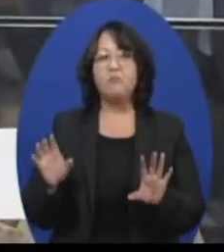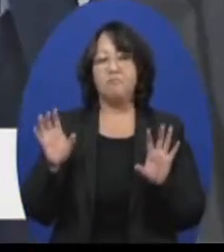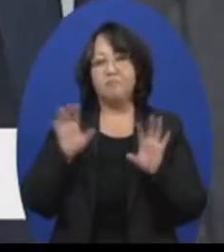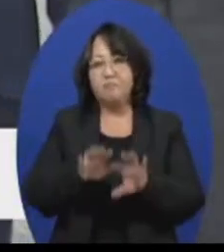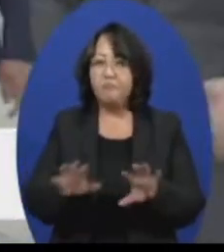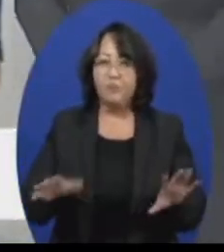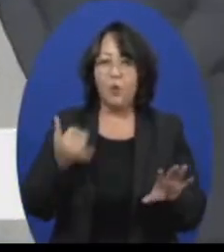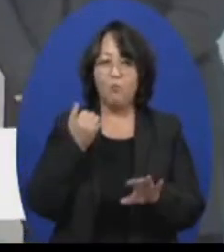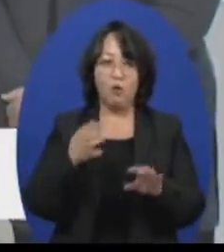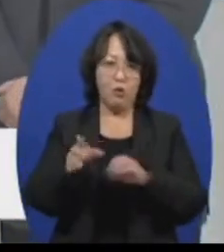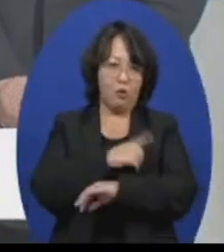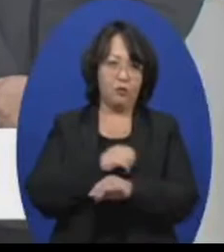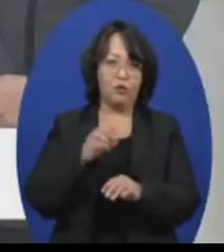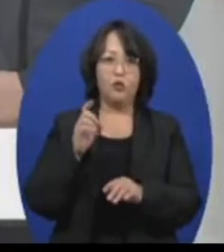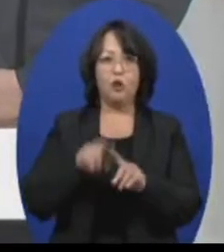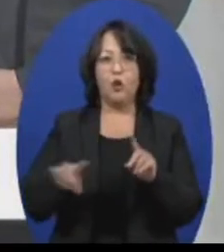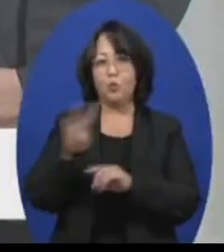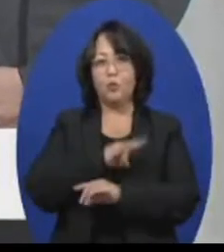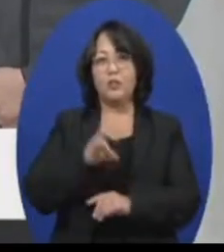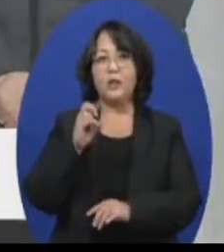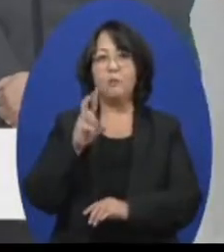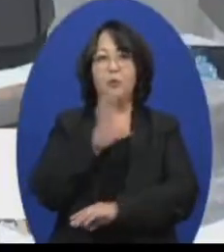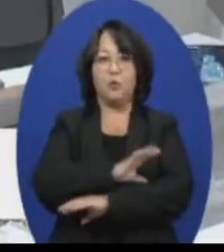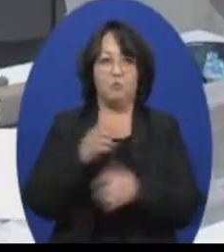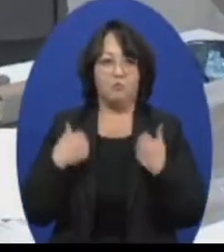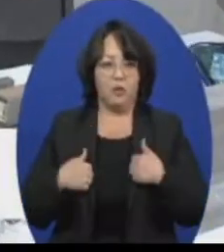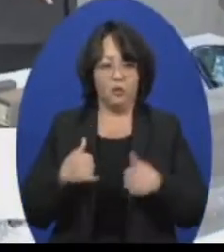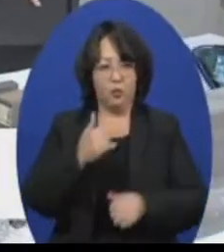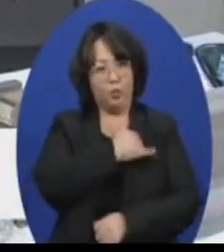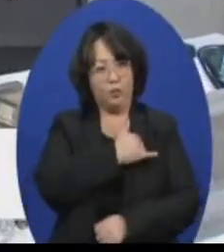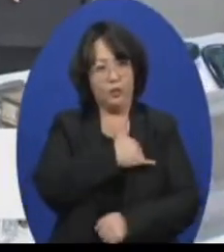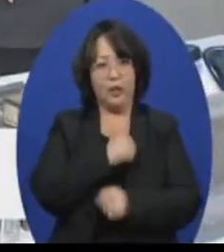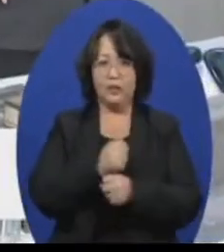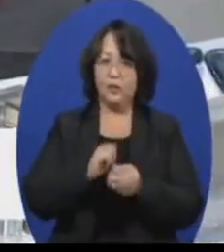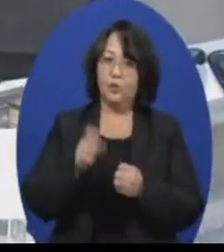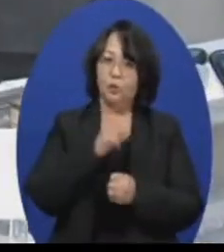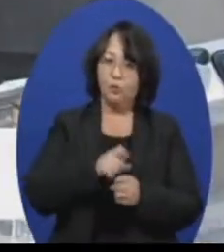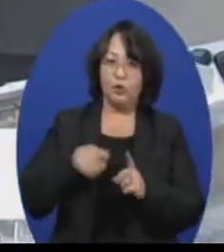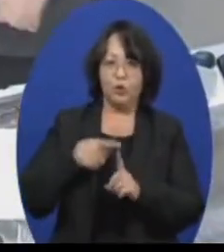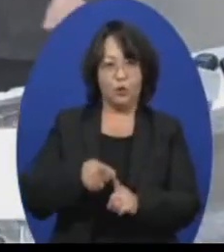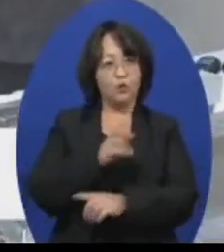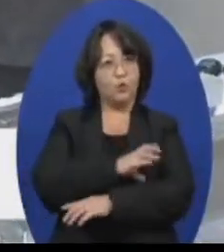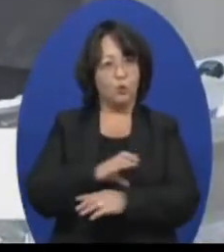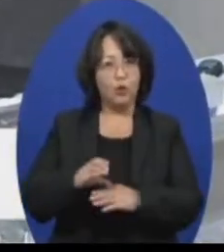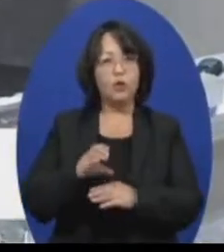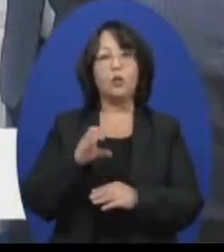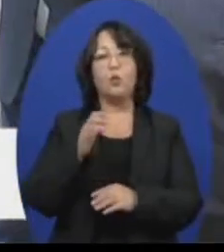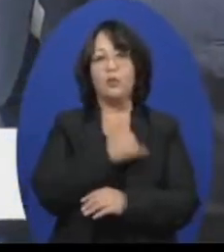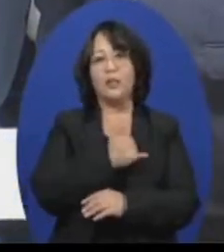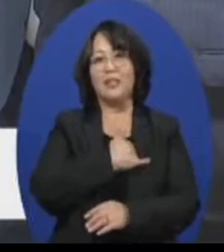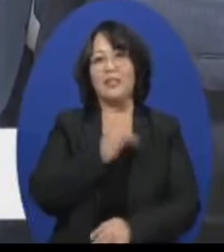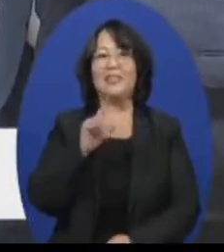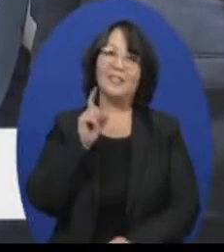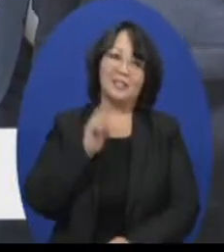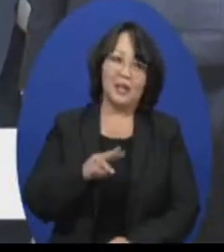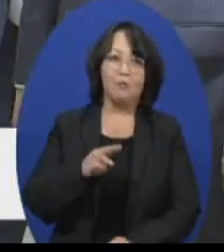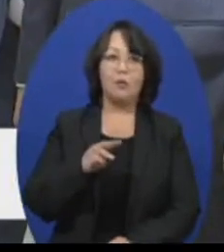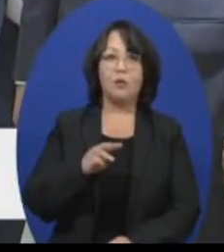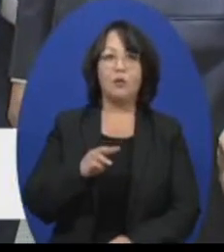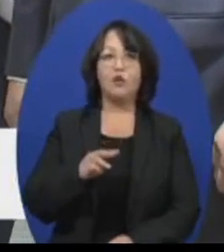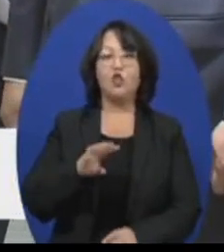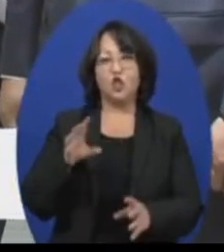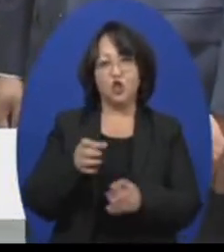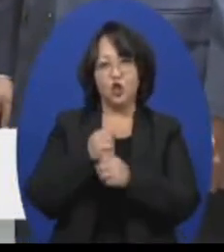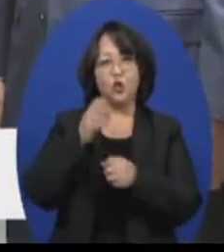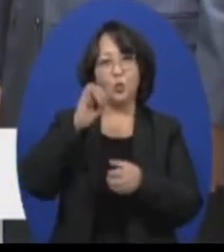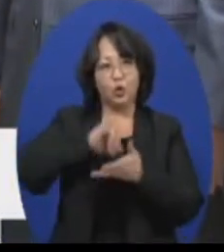Үзэгсэлэнгийн хүрээнд Улаанбаатар хот орон нутгийн ерөнхий боловсруулалтын сургагч багш нар өдөрт халдан тушаалтнуудад зориулсан сургалтын удирдлагын систем ерөнхий ойлголтыг өгсөн